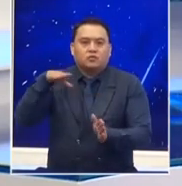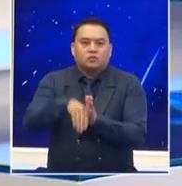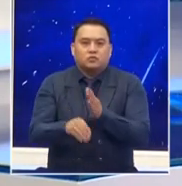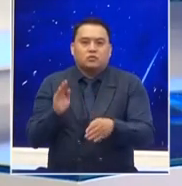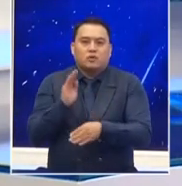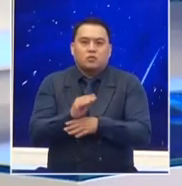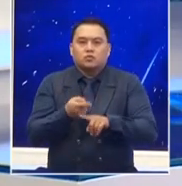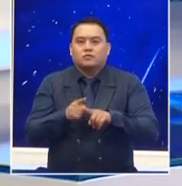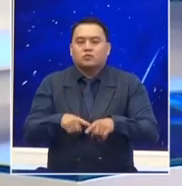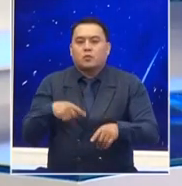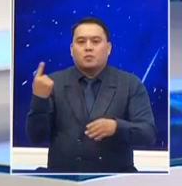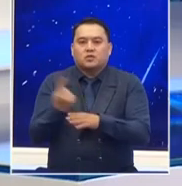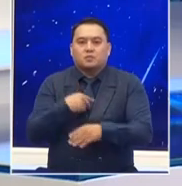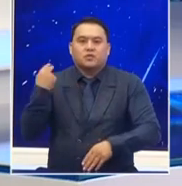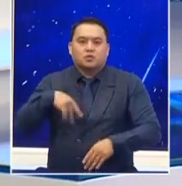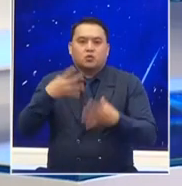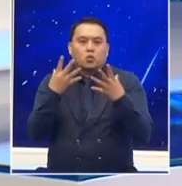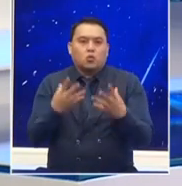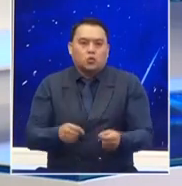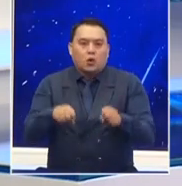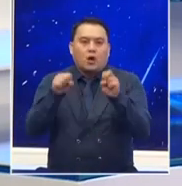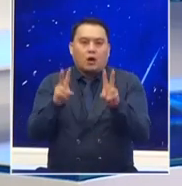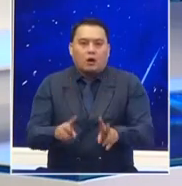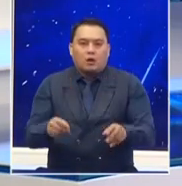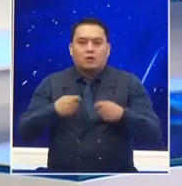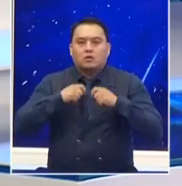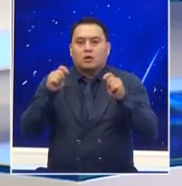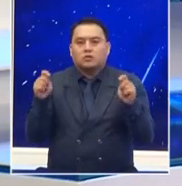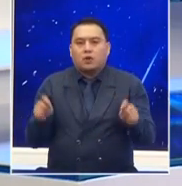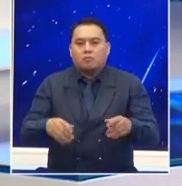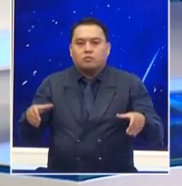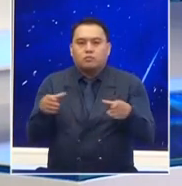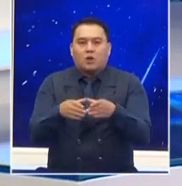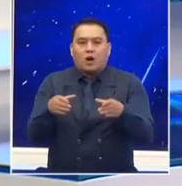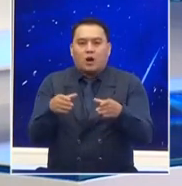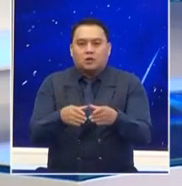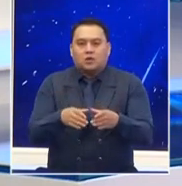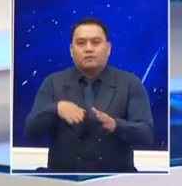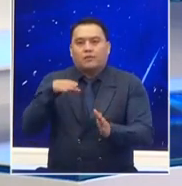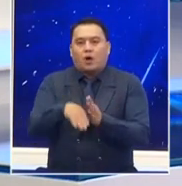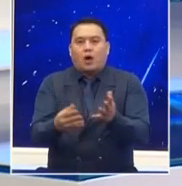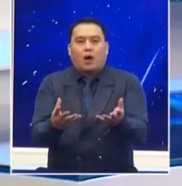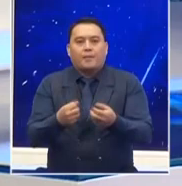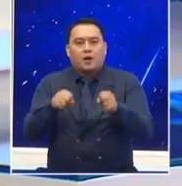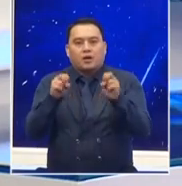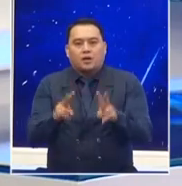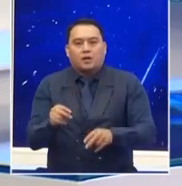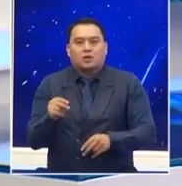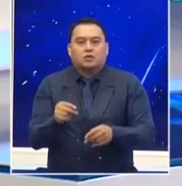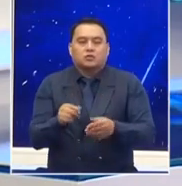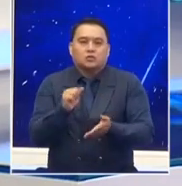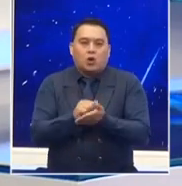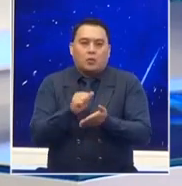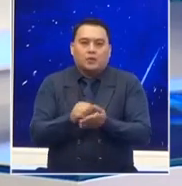саяси ұйым өкілдері тұңғыш президент күніне арналған салтанатты рәсімде жаңа партия мүшелерін қатарға қабылдап, арнайы куәліктерін